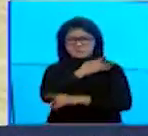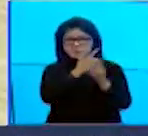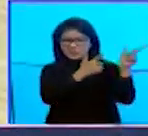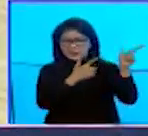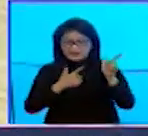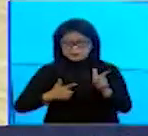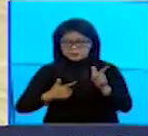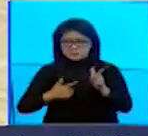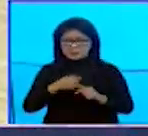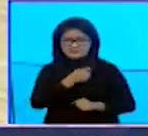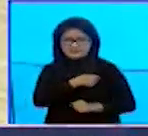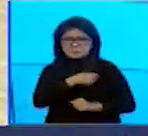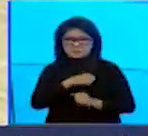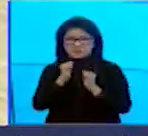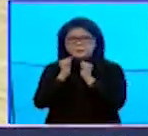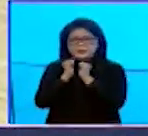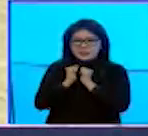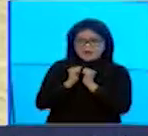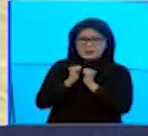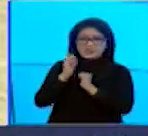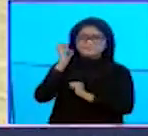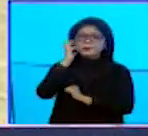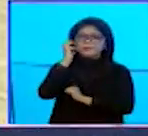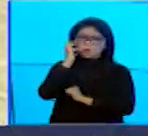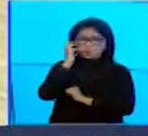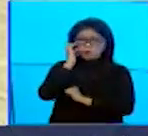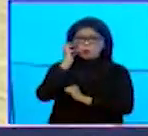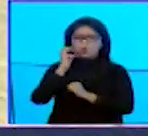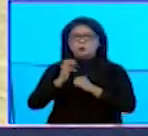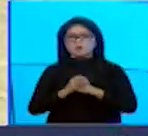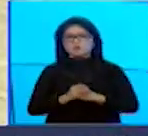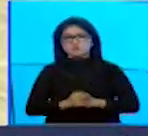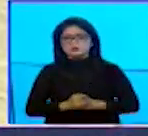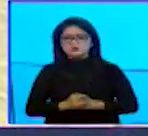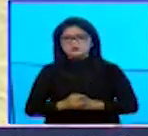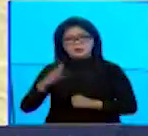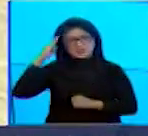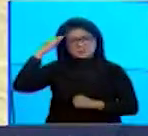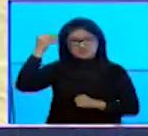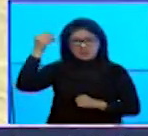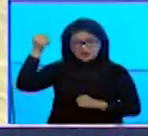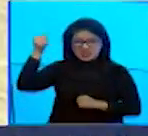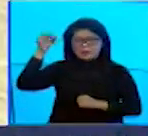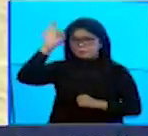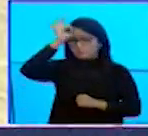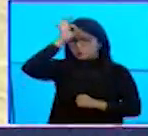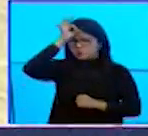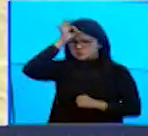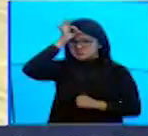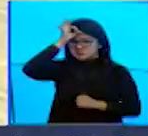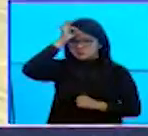Menteri Pertahanan Prabowo Subianto dan rencananya juga akan dihadiri oleh Kapolri Jenderal Listyo Sigit